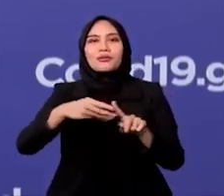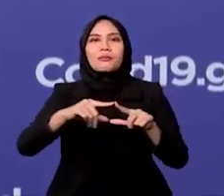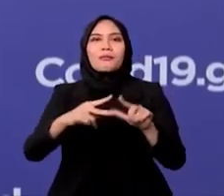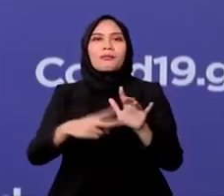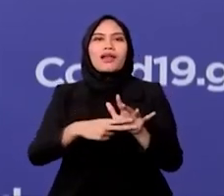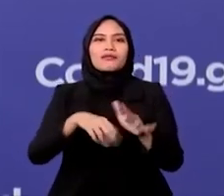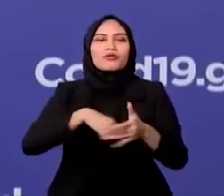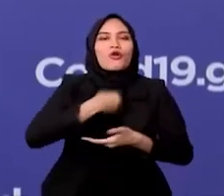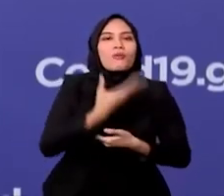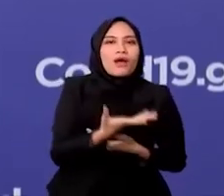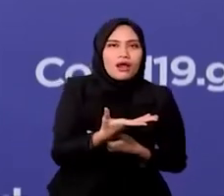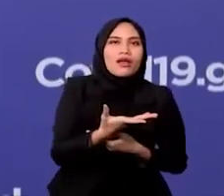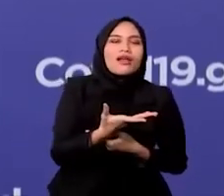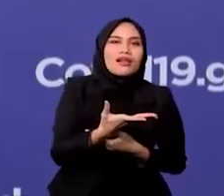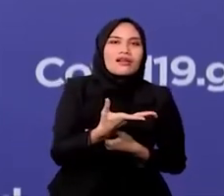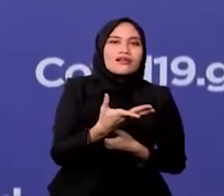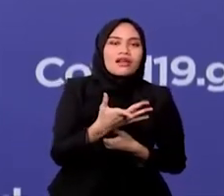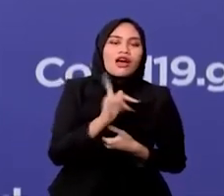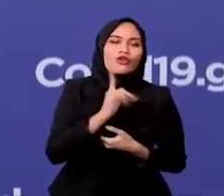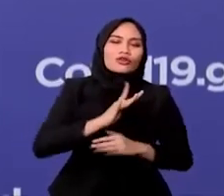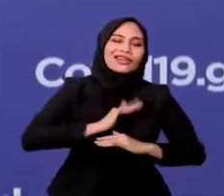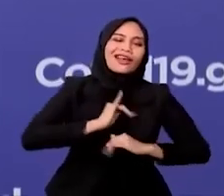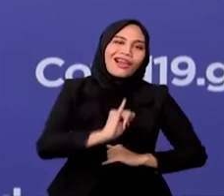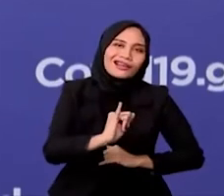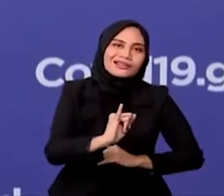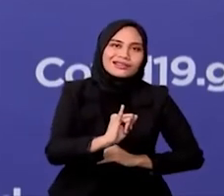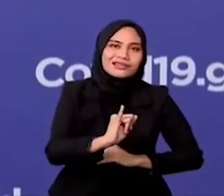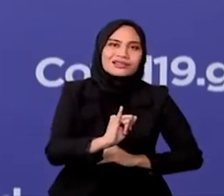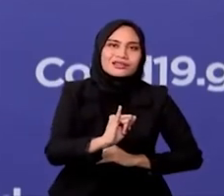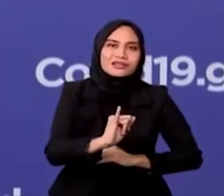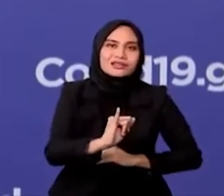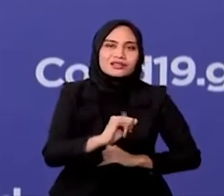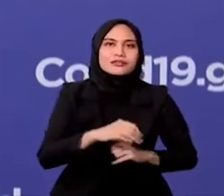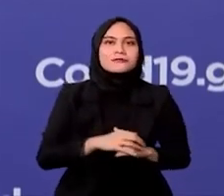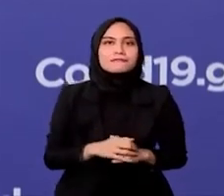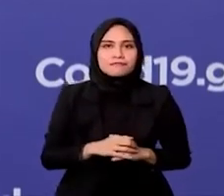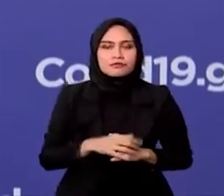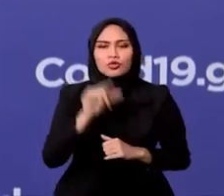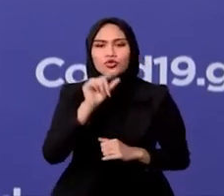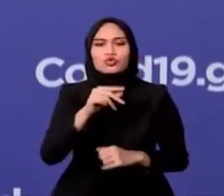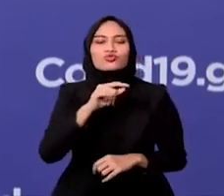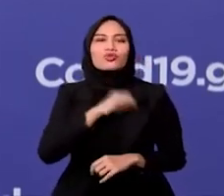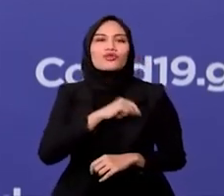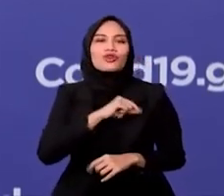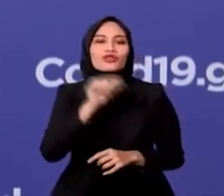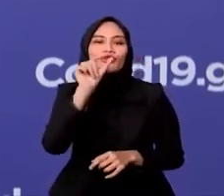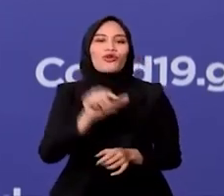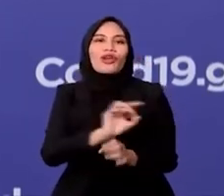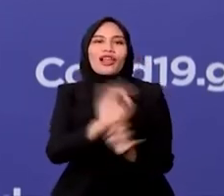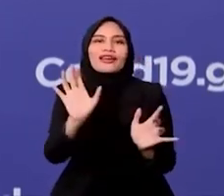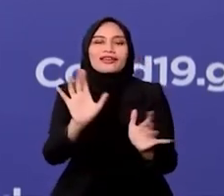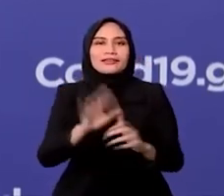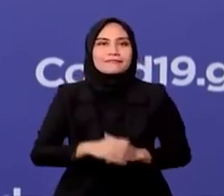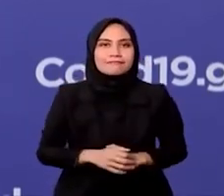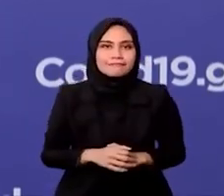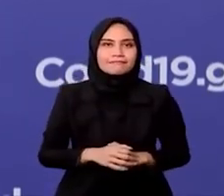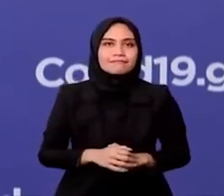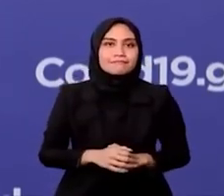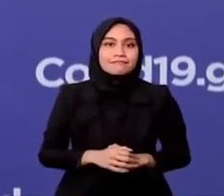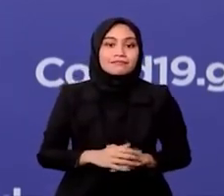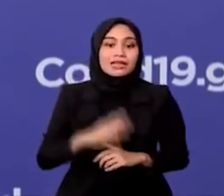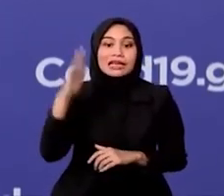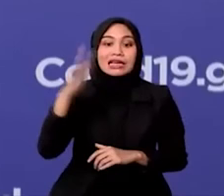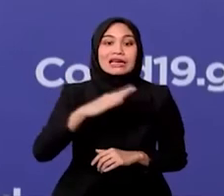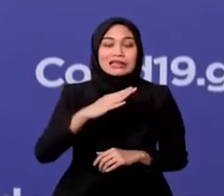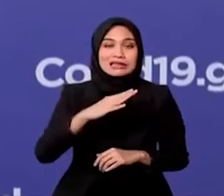yang penuh rasa kehilangan akan memberikan manfaat Hai dua ini